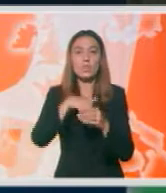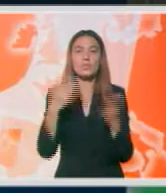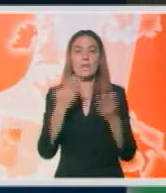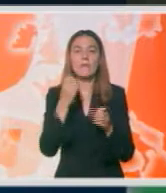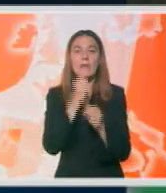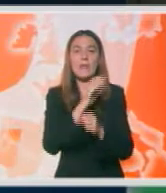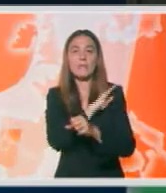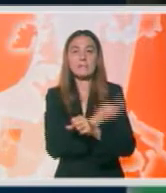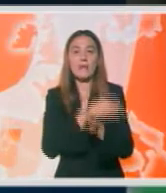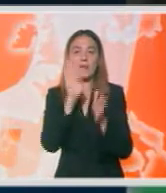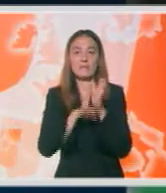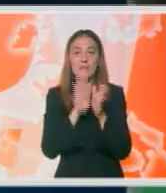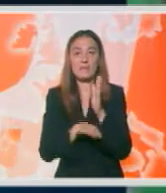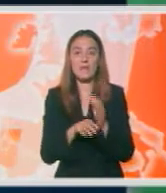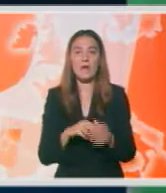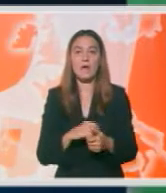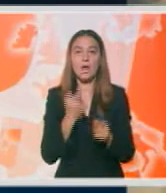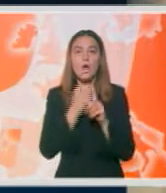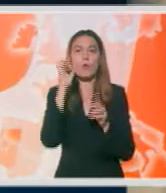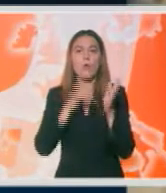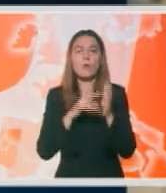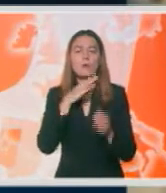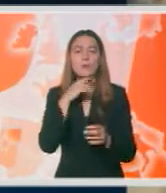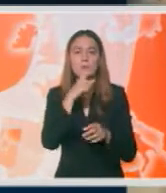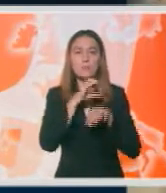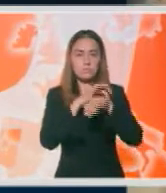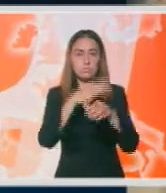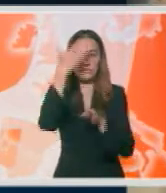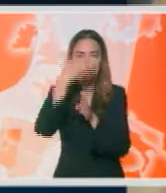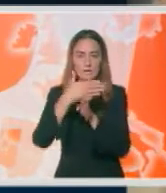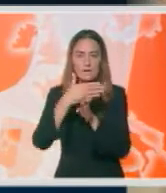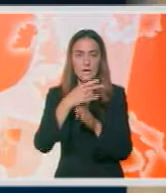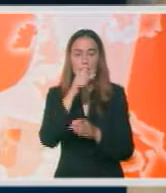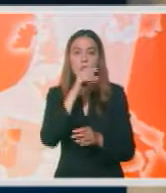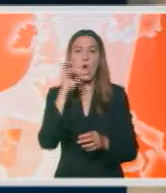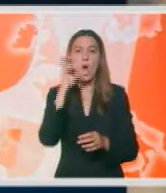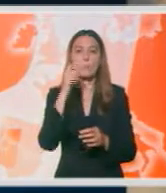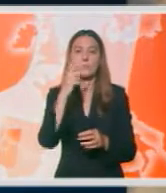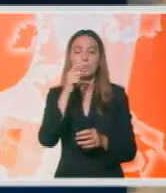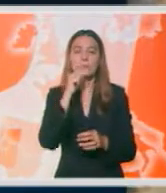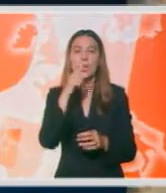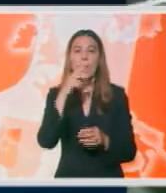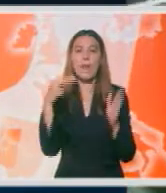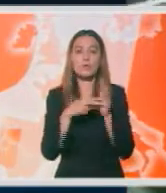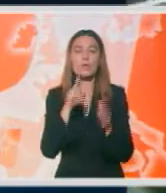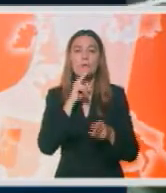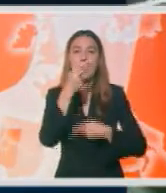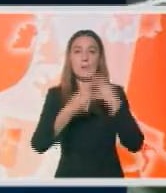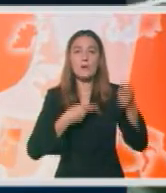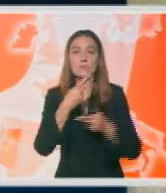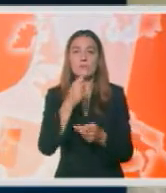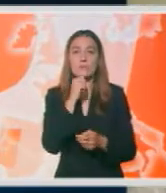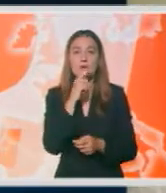radna snaga jeftinija. Kong Shang-Zhong je menadžer kompanije Optoelectronics Technology koja proizvodi